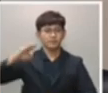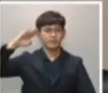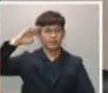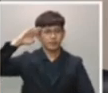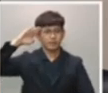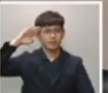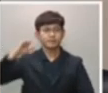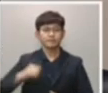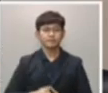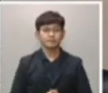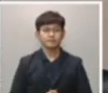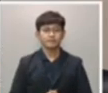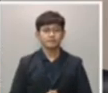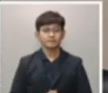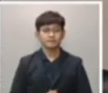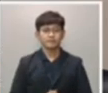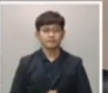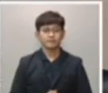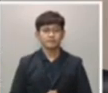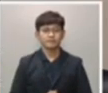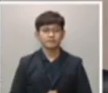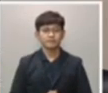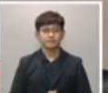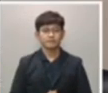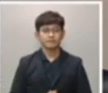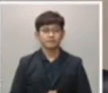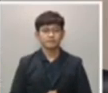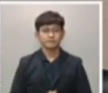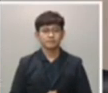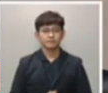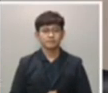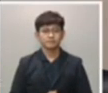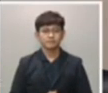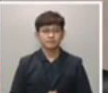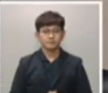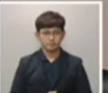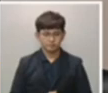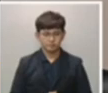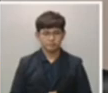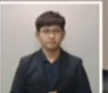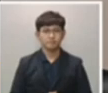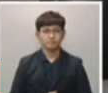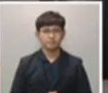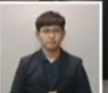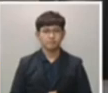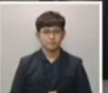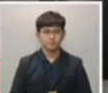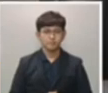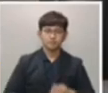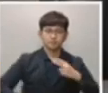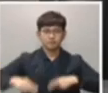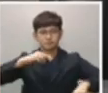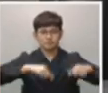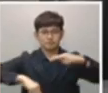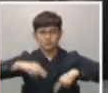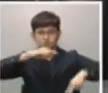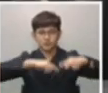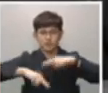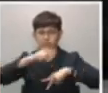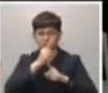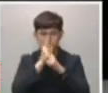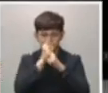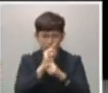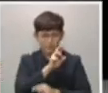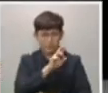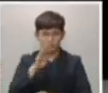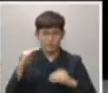และกระทรวงกลาโหมท่านทุกท่านเป็นผู้ยึดมั่นและศรัทธาต่อการปกครองในระบอบประชาธิปไตย